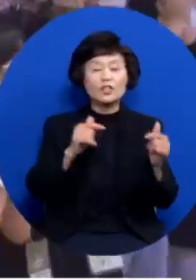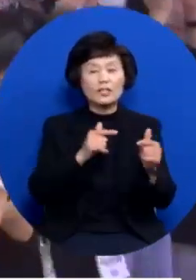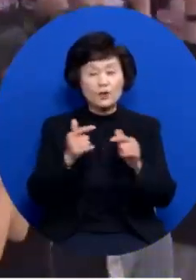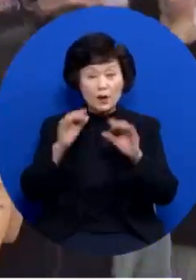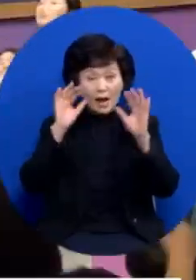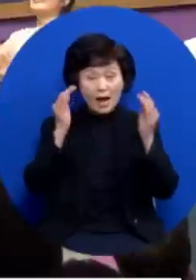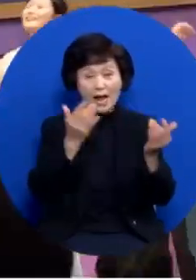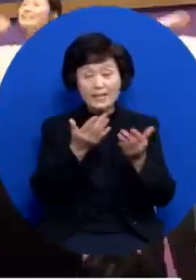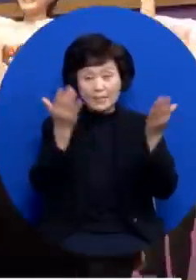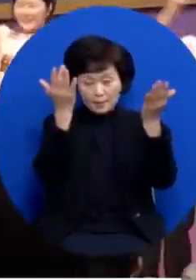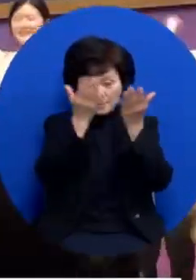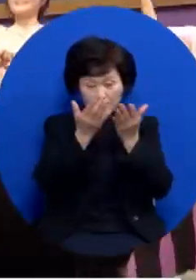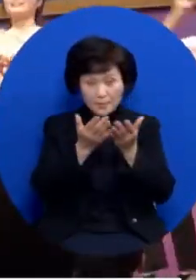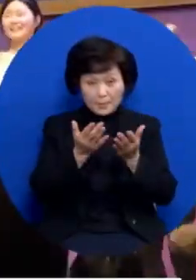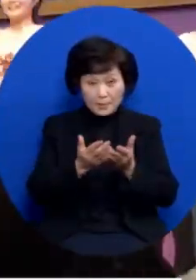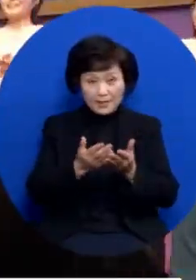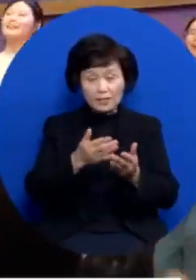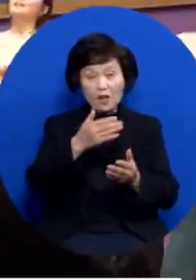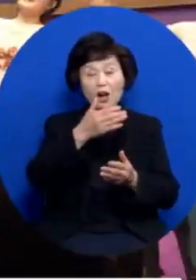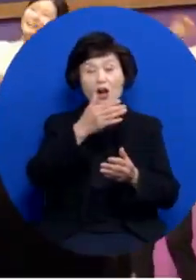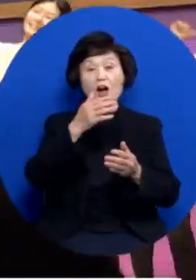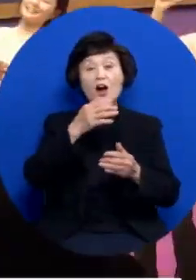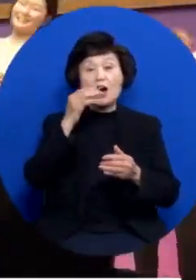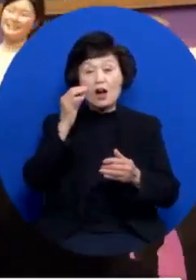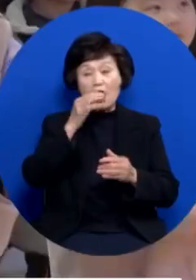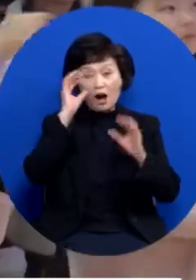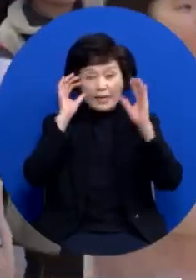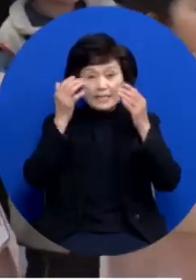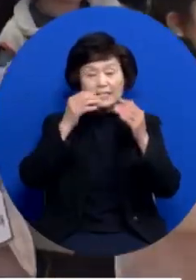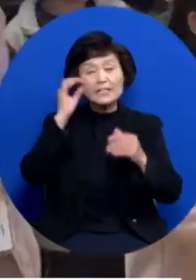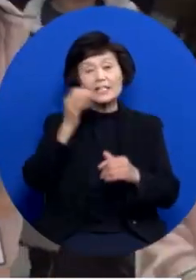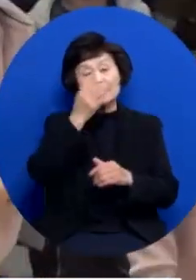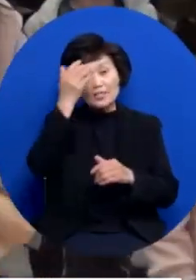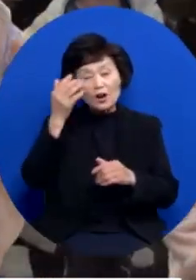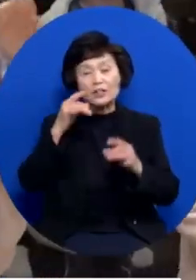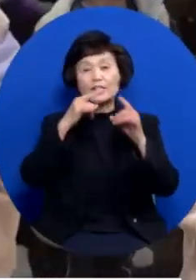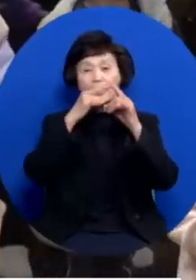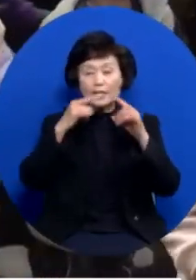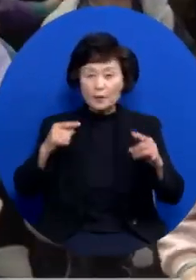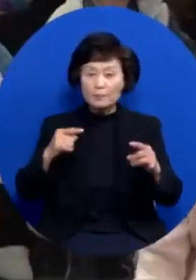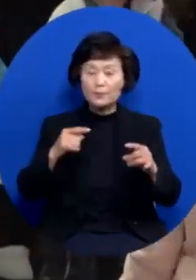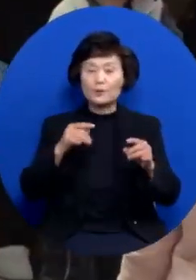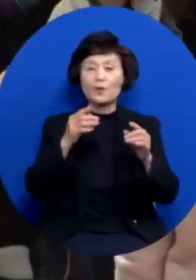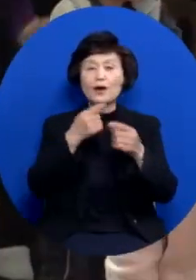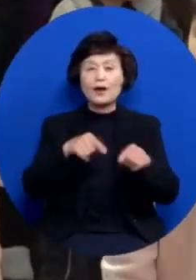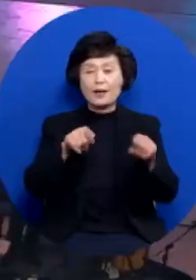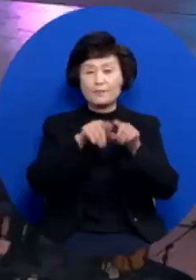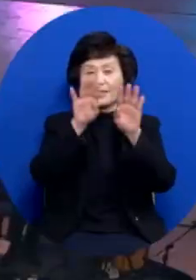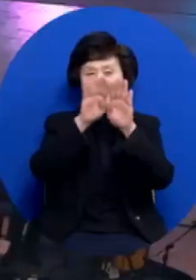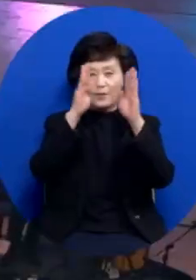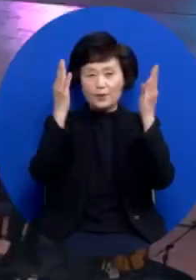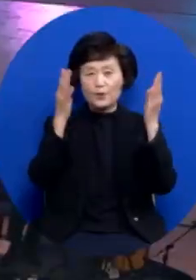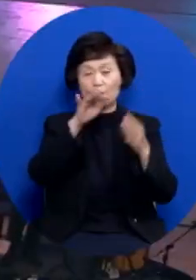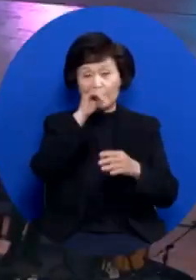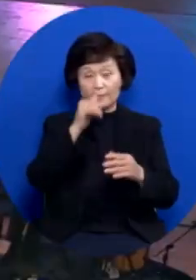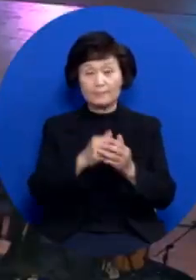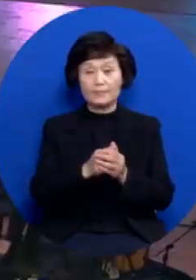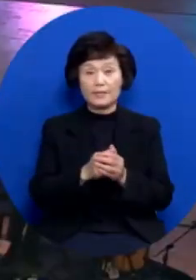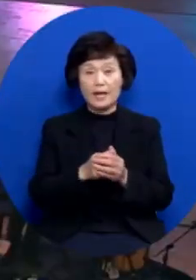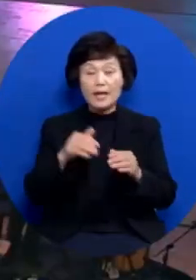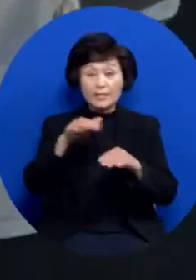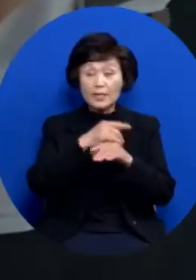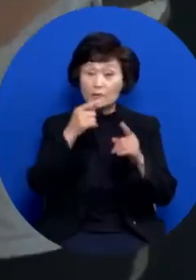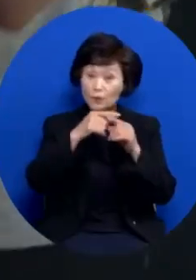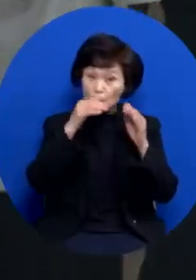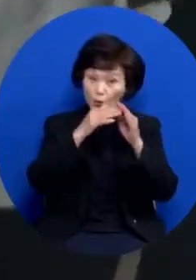눈높이 수련회인 청년 성령 컨퍼런스와 어린이 성령 캠프도 전개하고 있습니다. 출석하는 교회에서